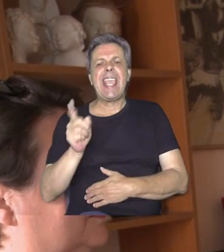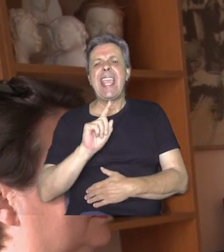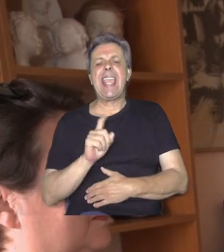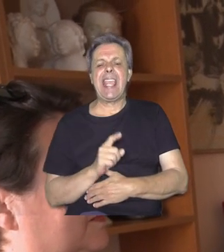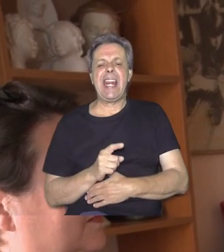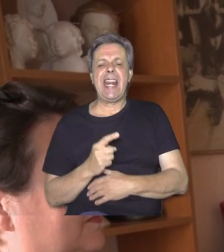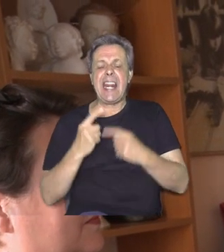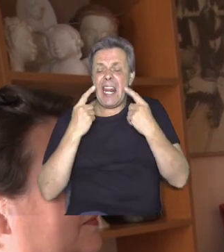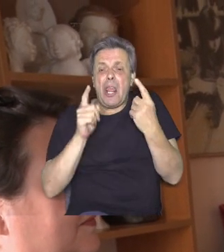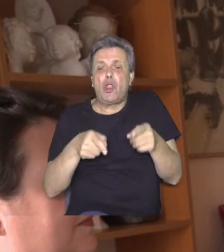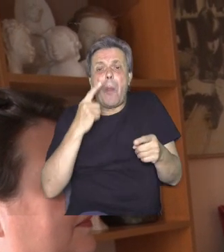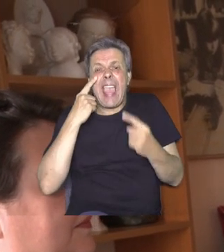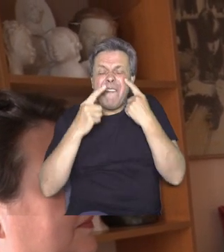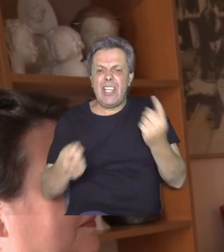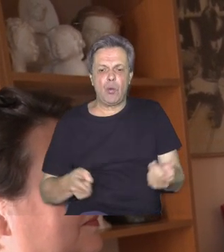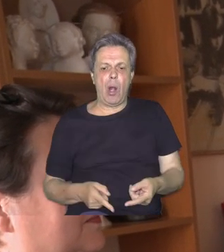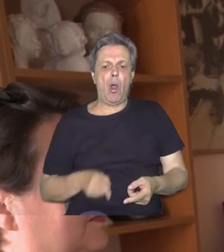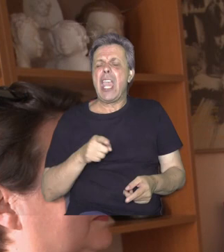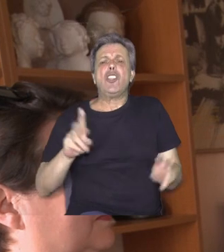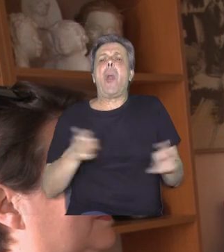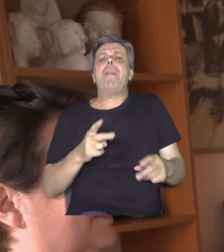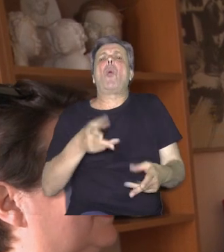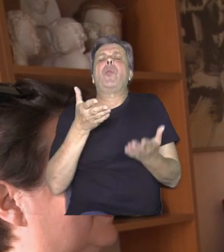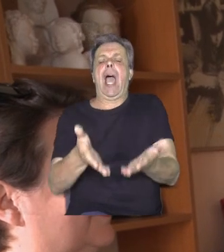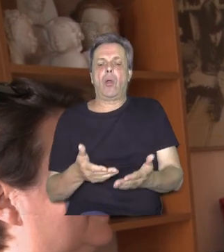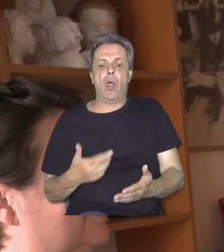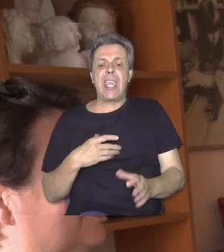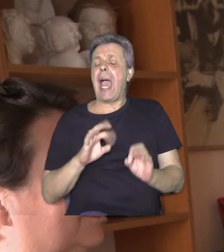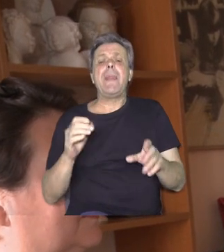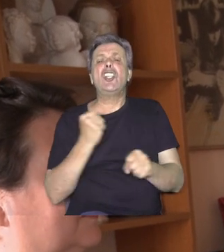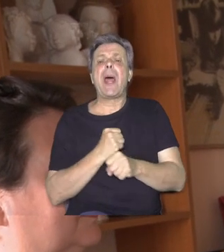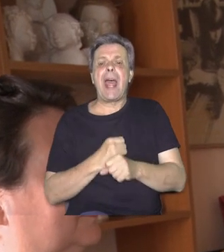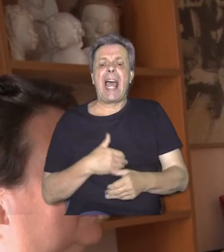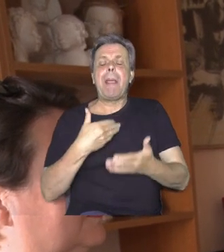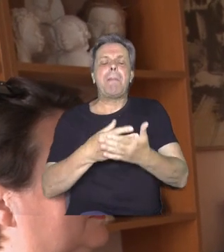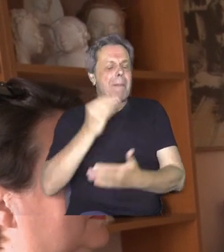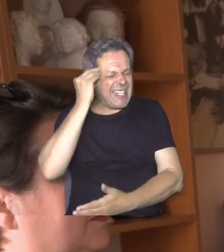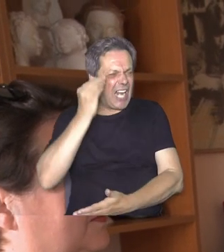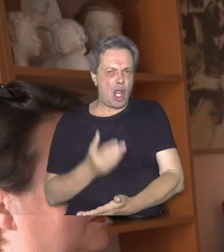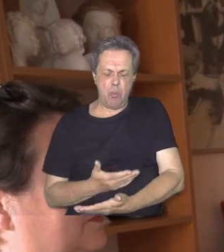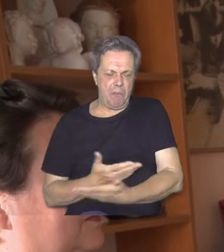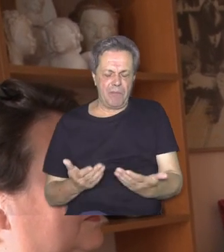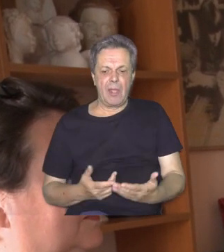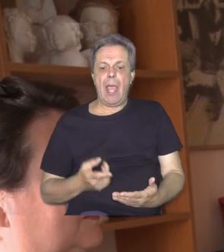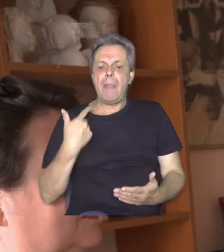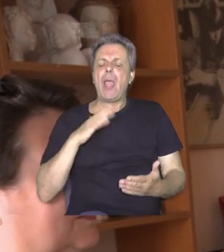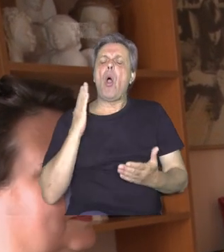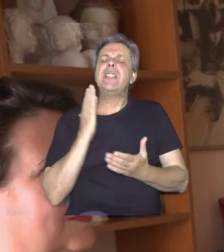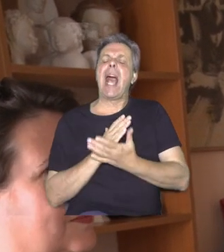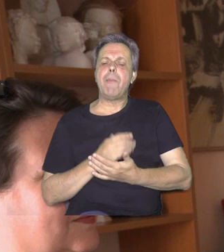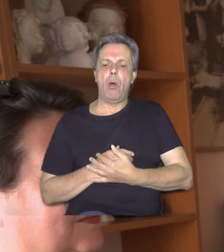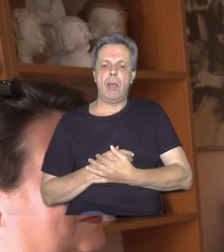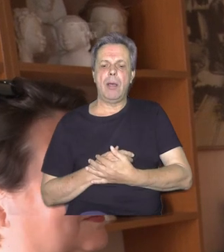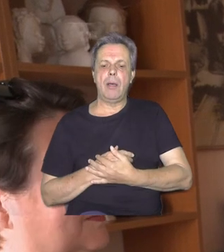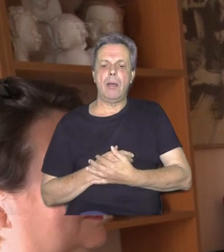nije vizualna i ne može to tako. Ja ništa ne radim prema sjećanju, nego